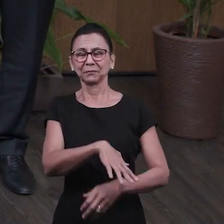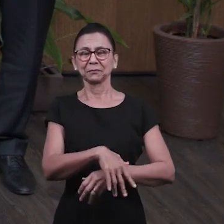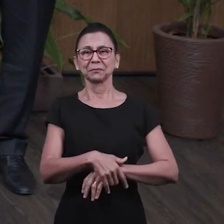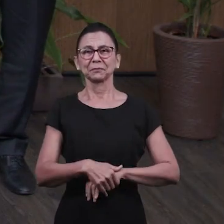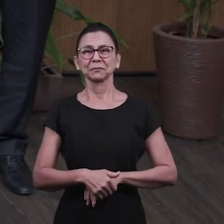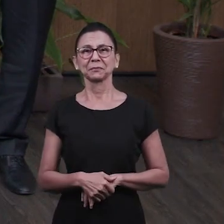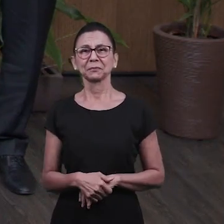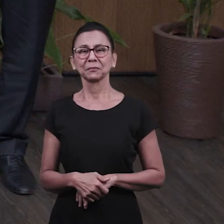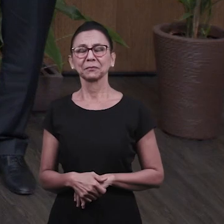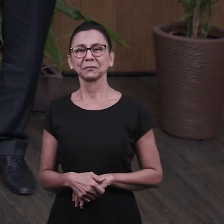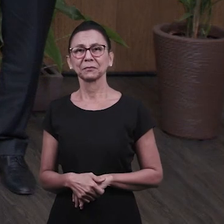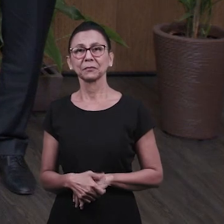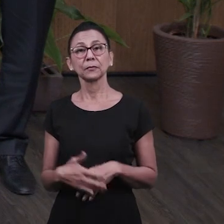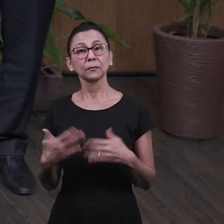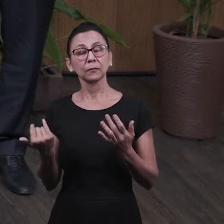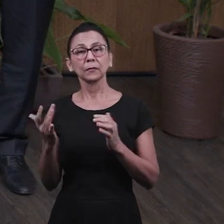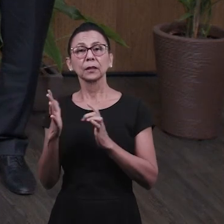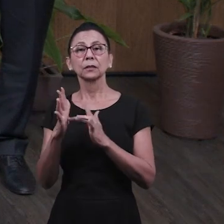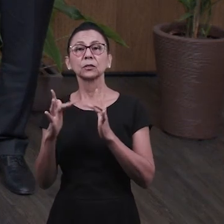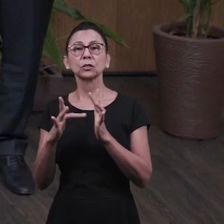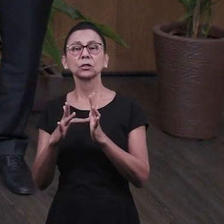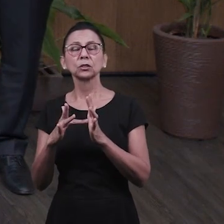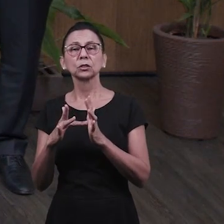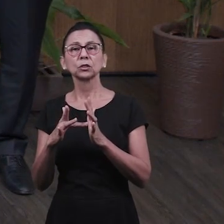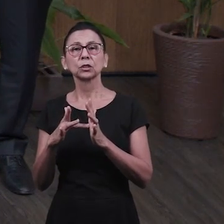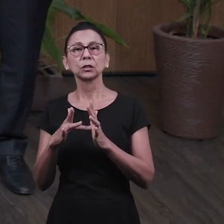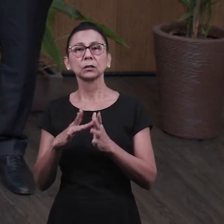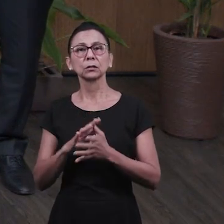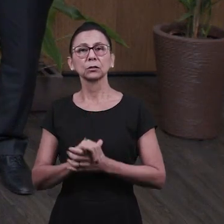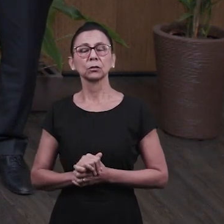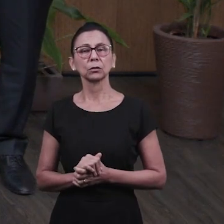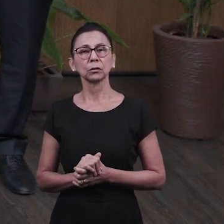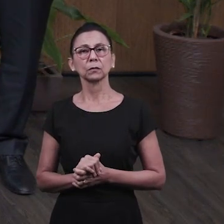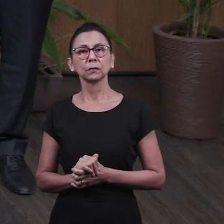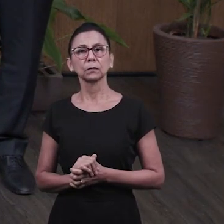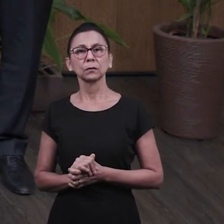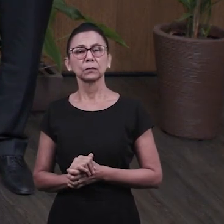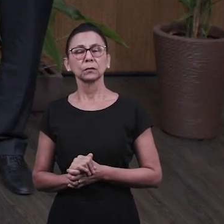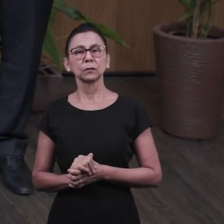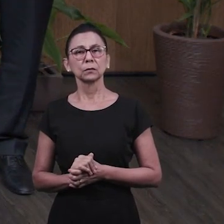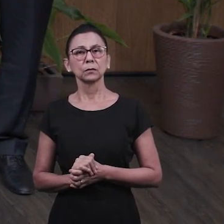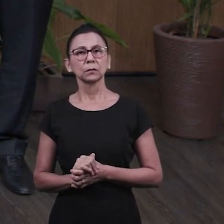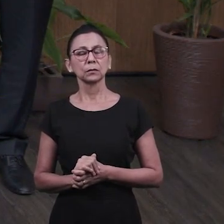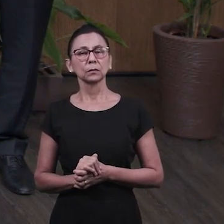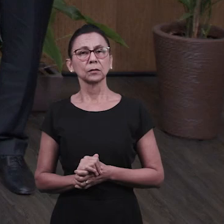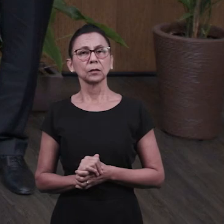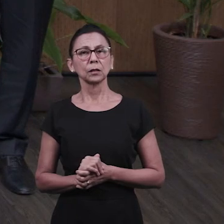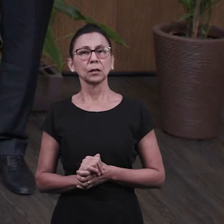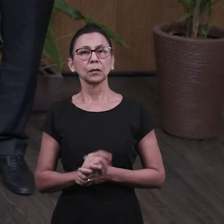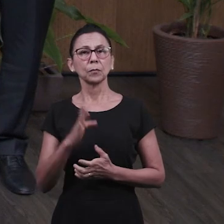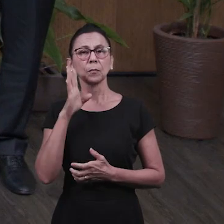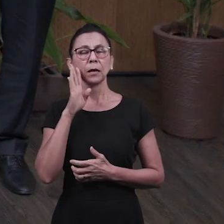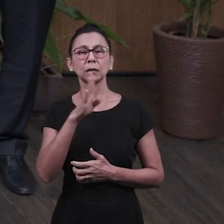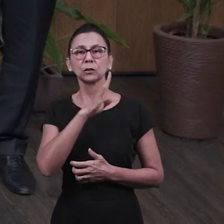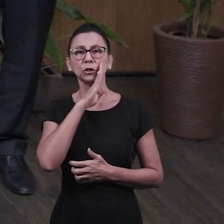cela le Seigneur Jésus l'a appelé afin que